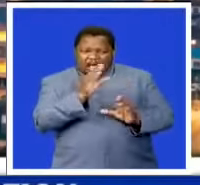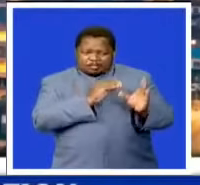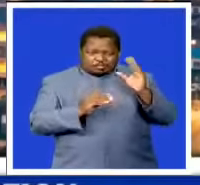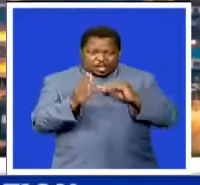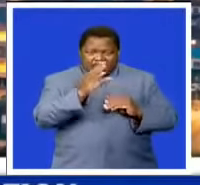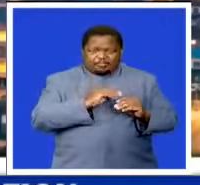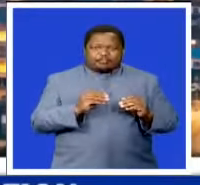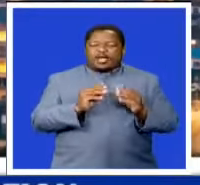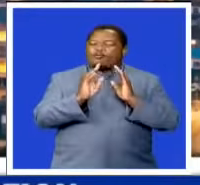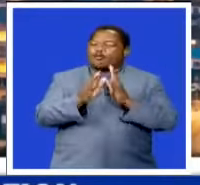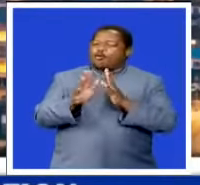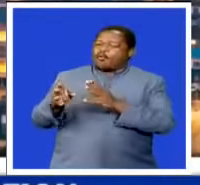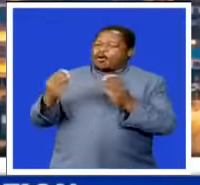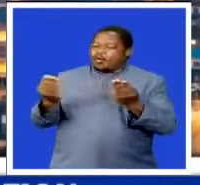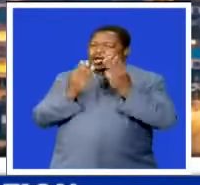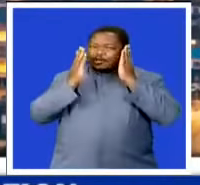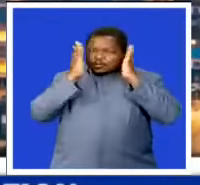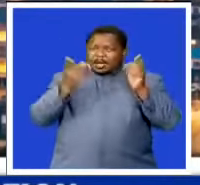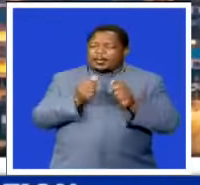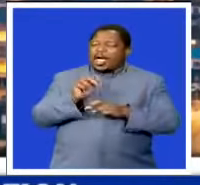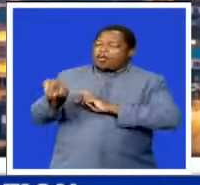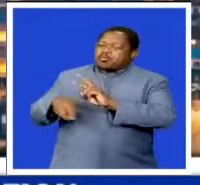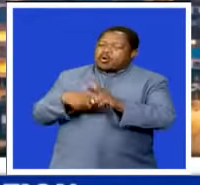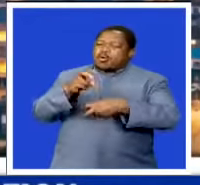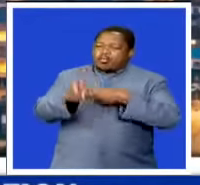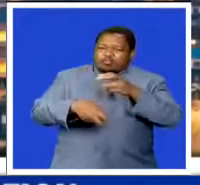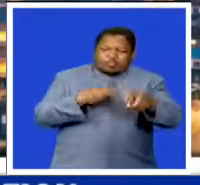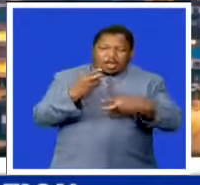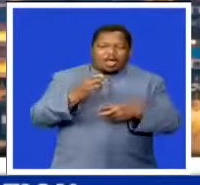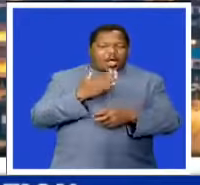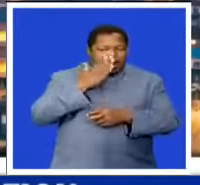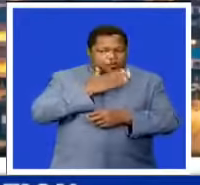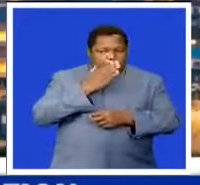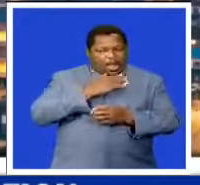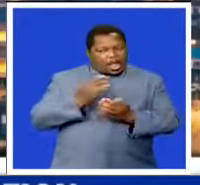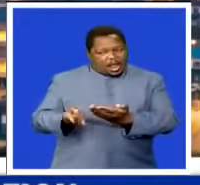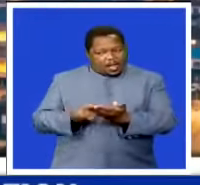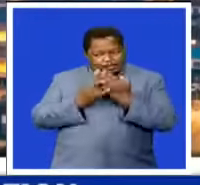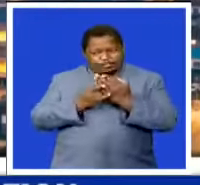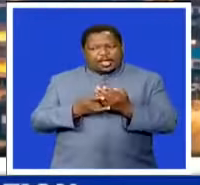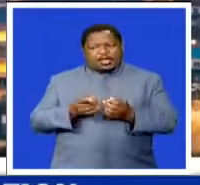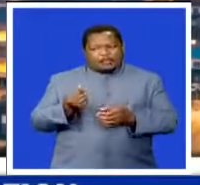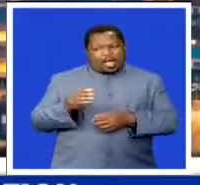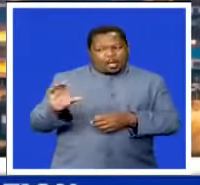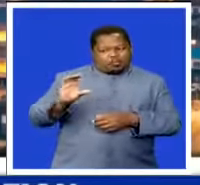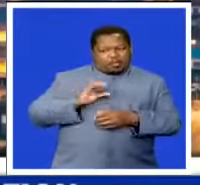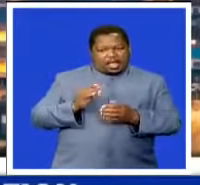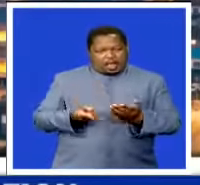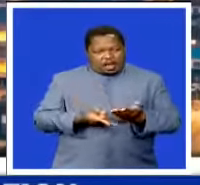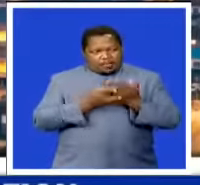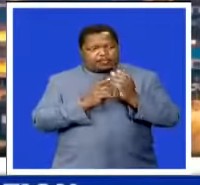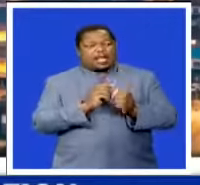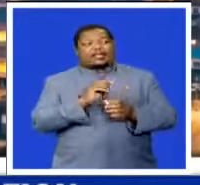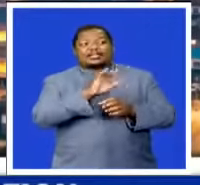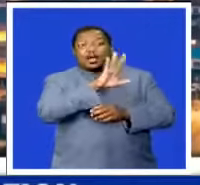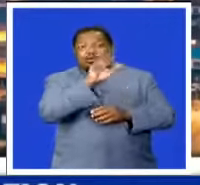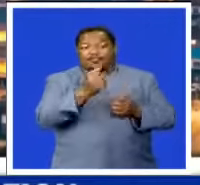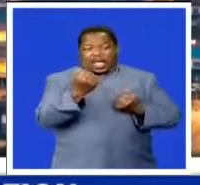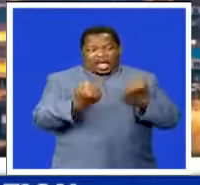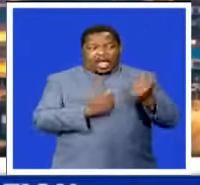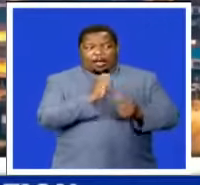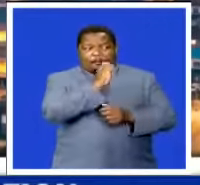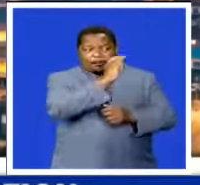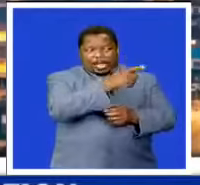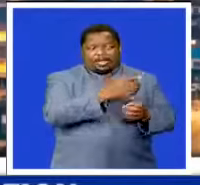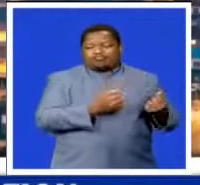emaswati ladliwe timali loku kuncishiswe kuhamba kwebantfu i-lockdown ngenxa yetigungu letifana naleti laphenyelwa tona